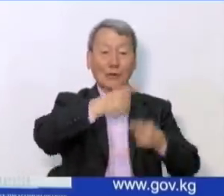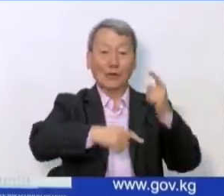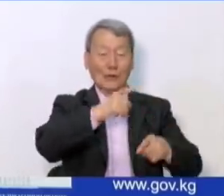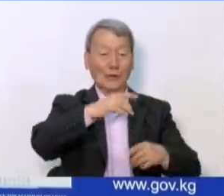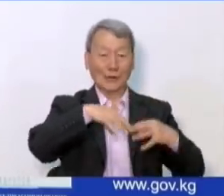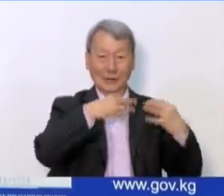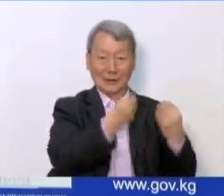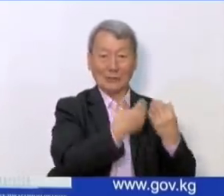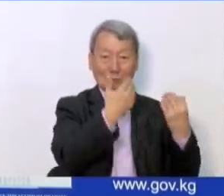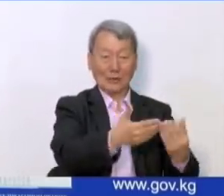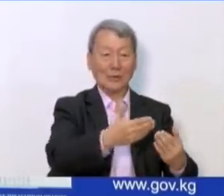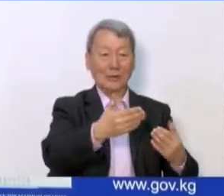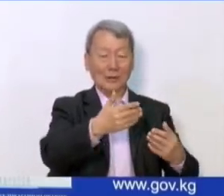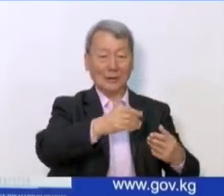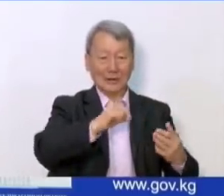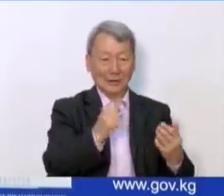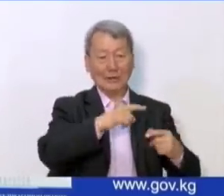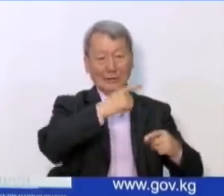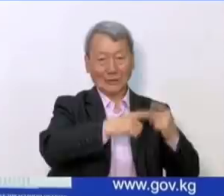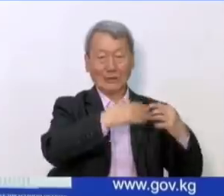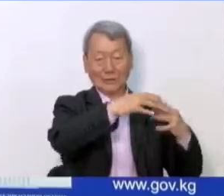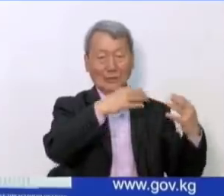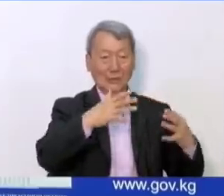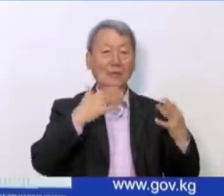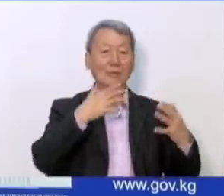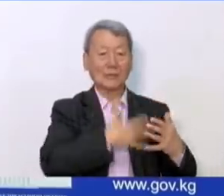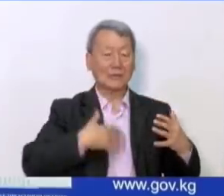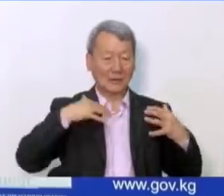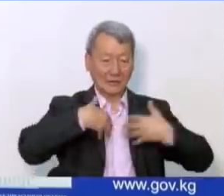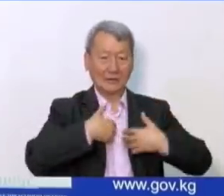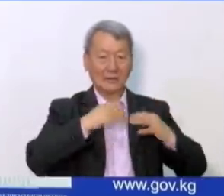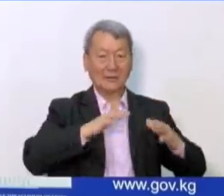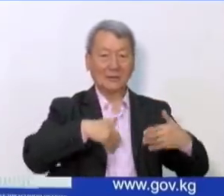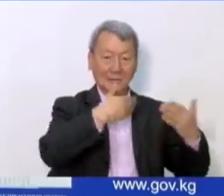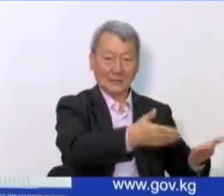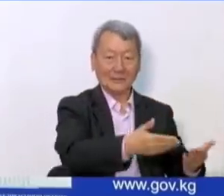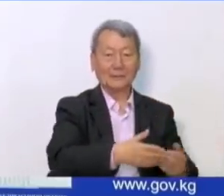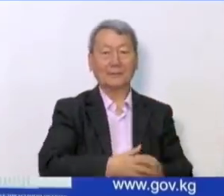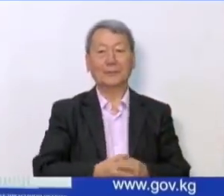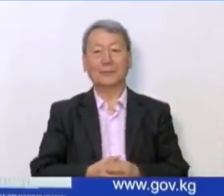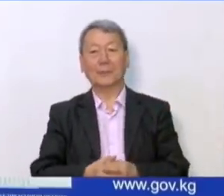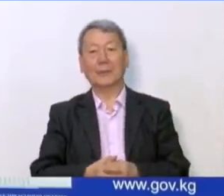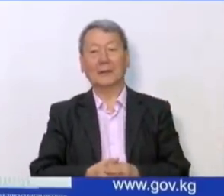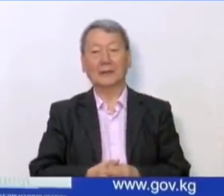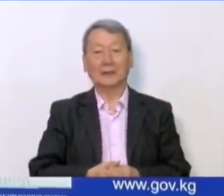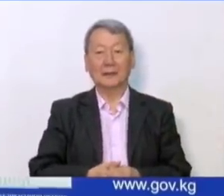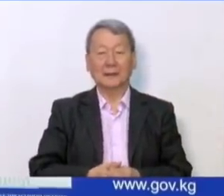жакындарына жана туугандарына деген ушу терең кайгыруу менен көңүл айтып атат.